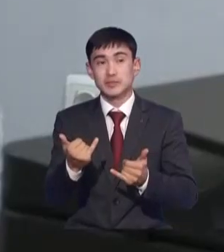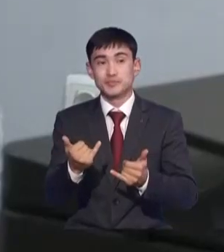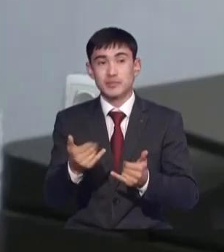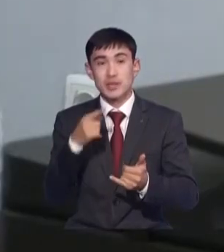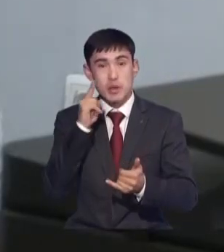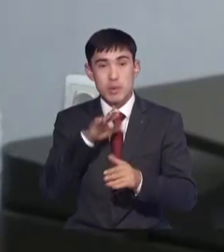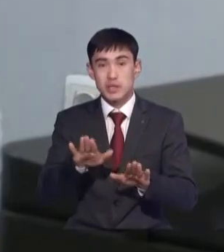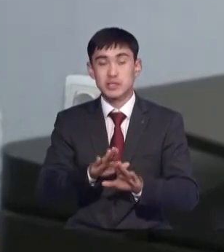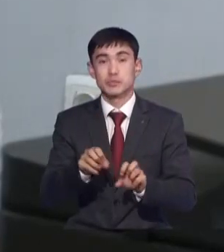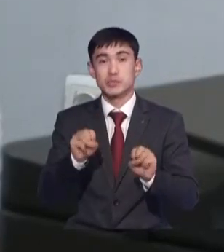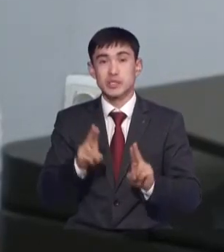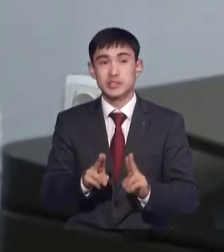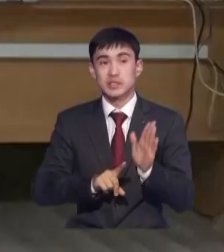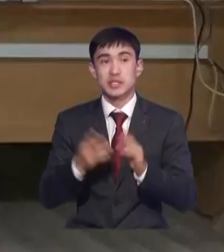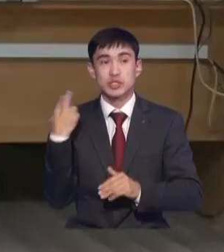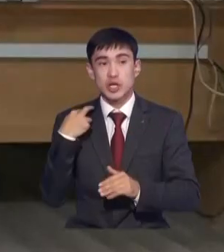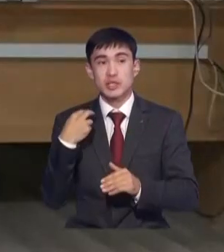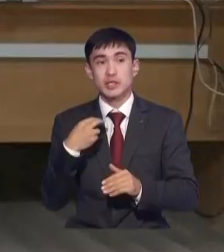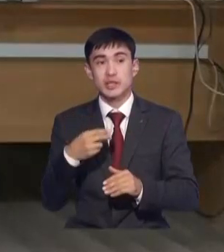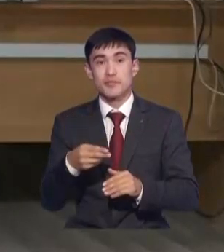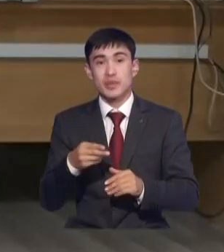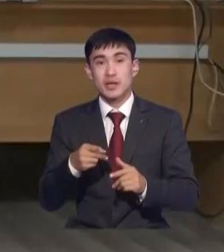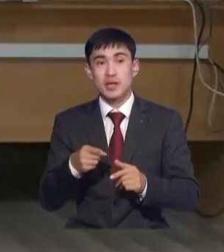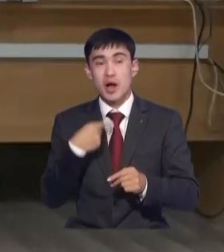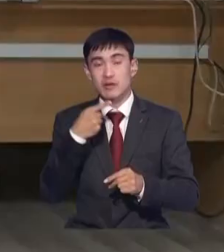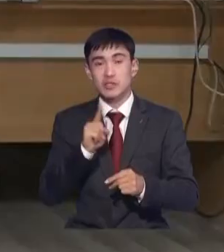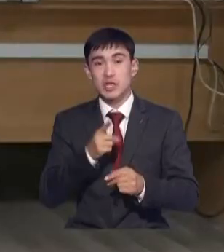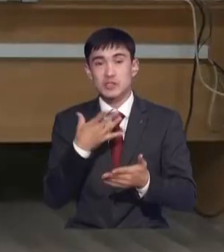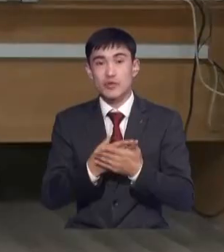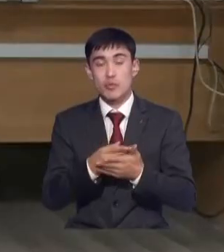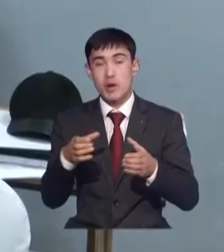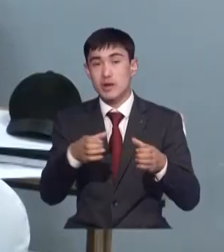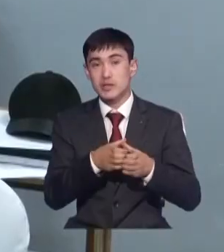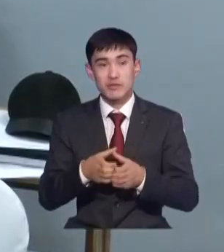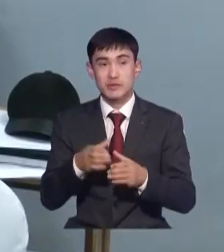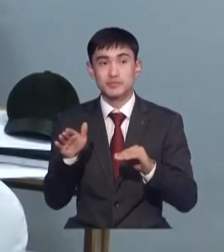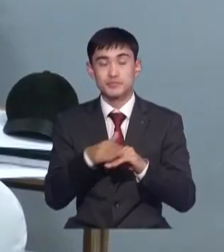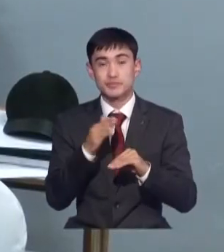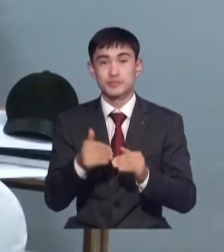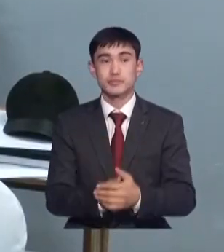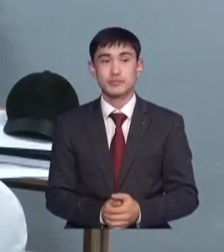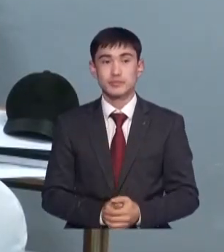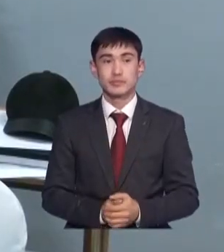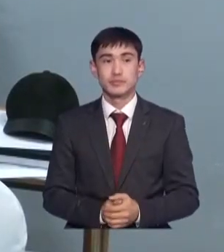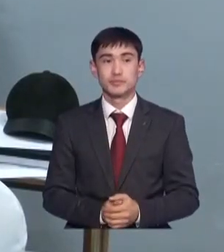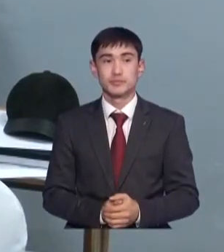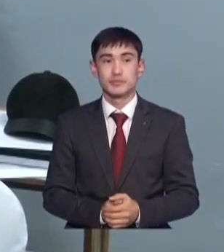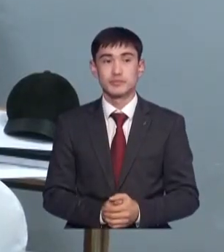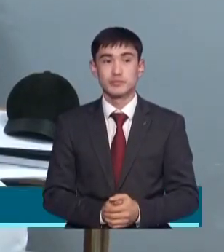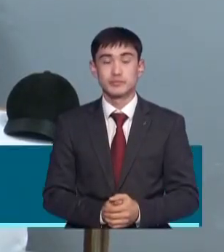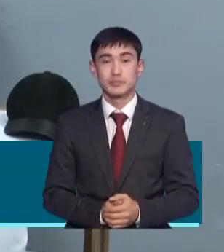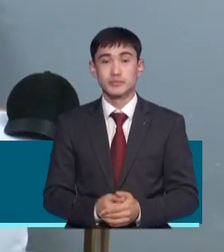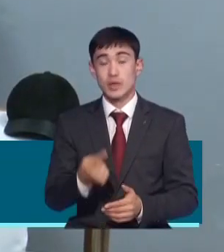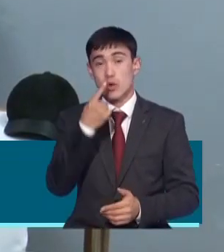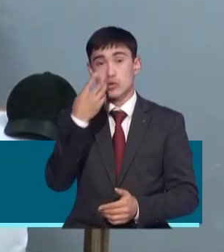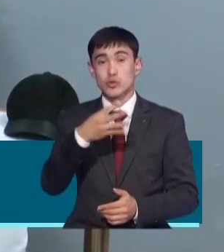для молодых специалистов. Начальник поста весьма лестно отзывается о своем коллективе. Картайганова Галия Саяхкызы.